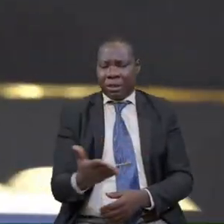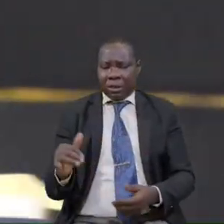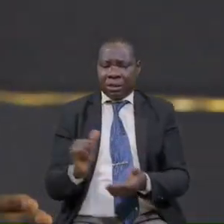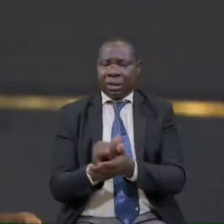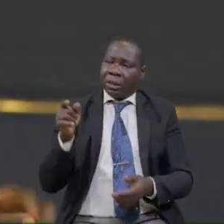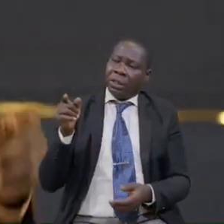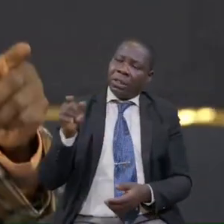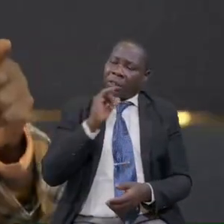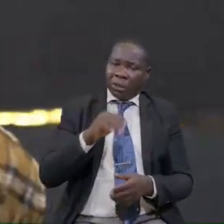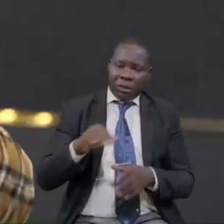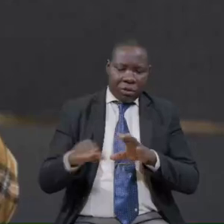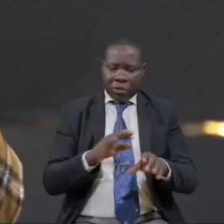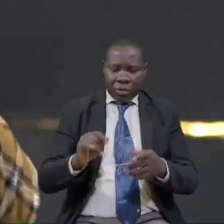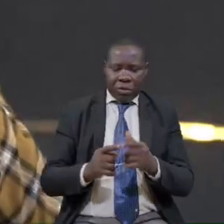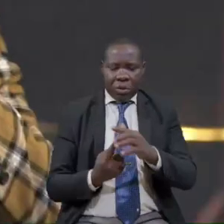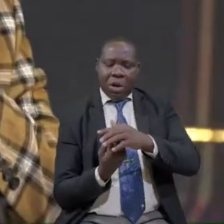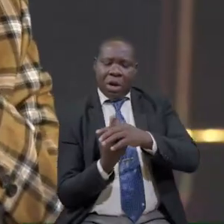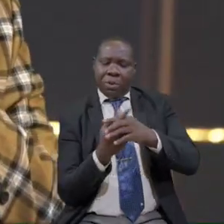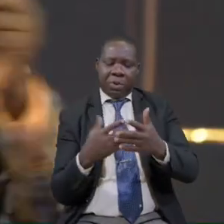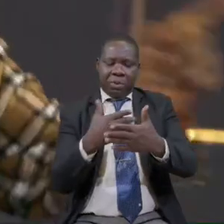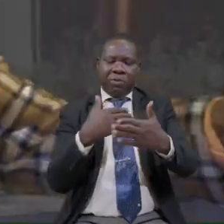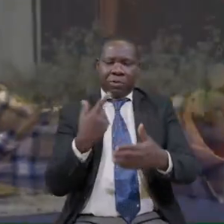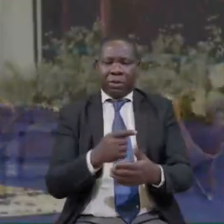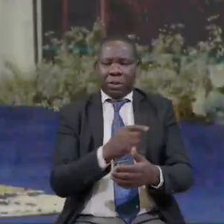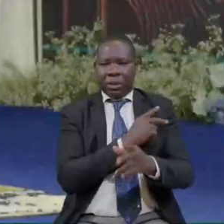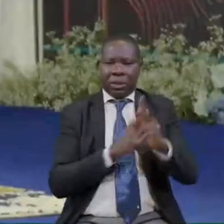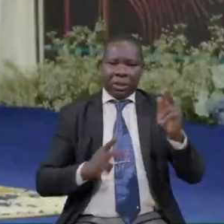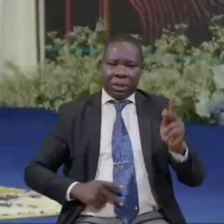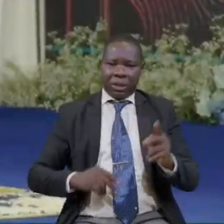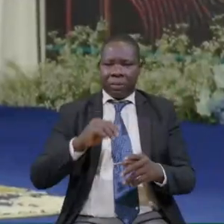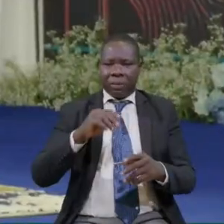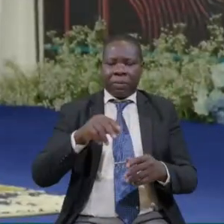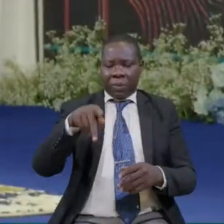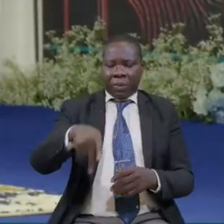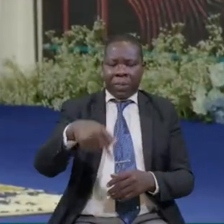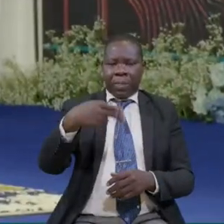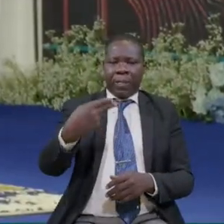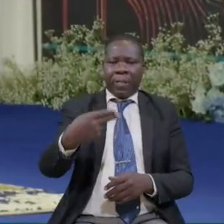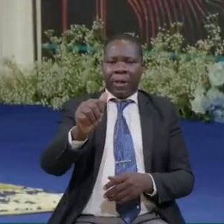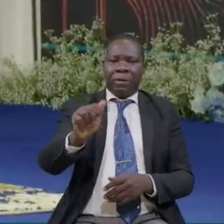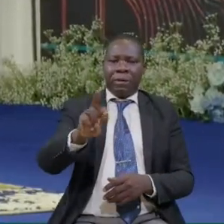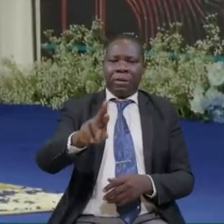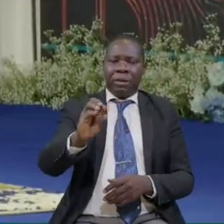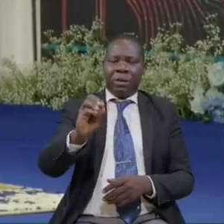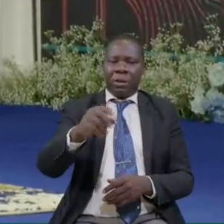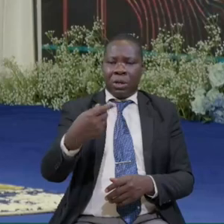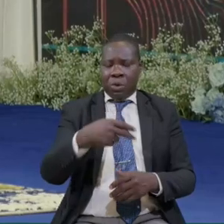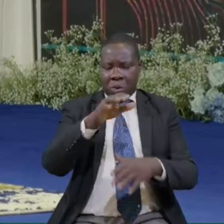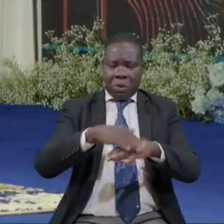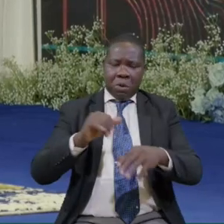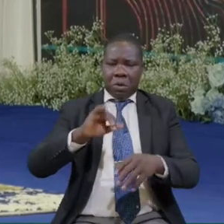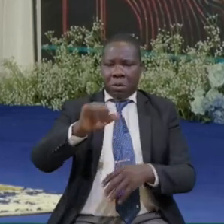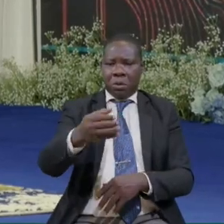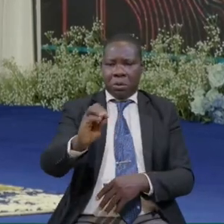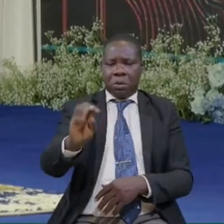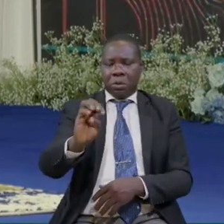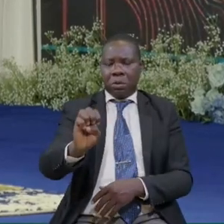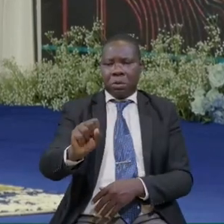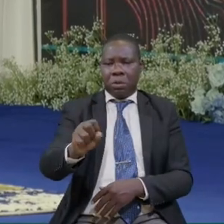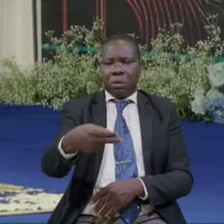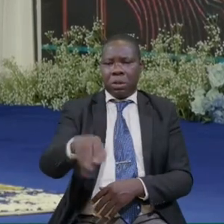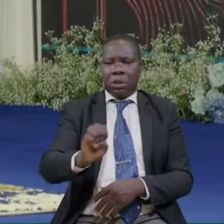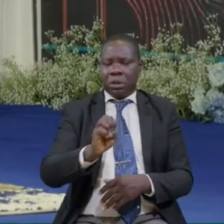mauvaises pour paraître devant le roi. Pharaon a appelé Joseph qui était en prison, qui allait appeler le jeune